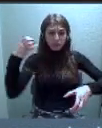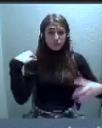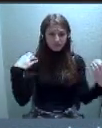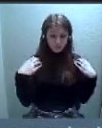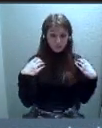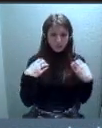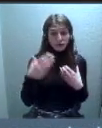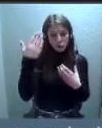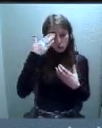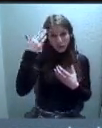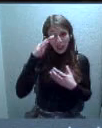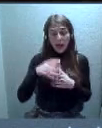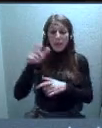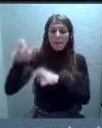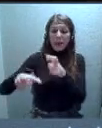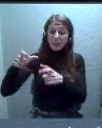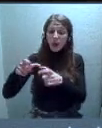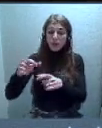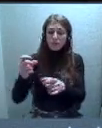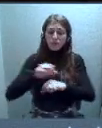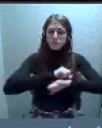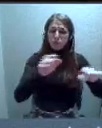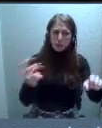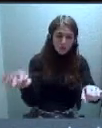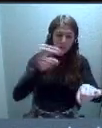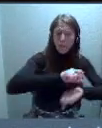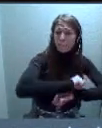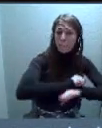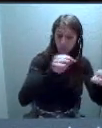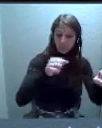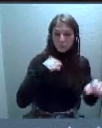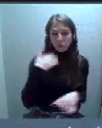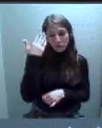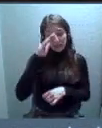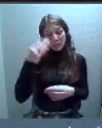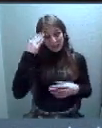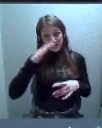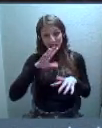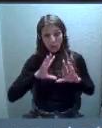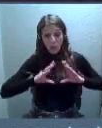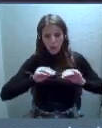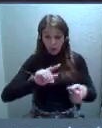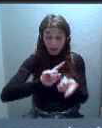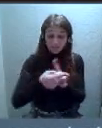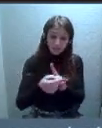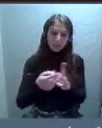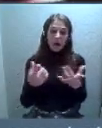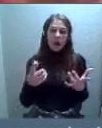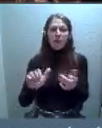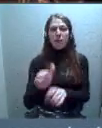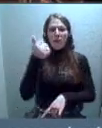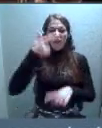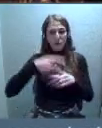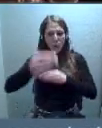les enfants qui sautent encore sur les mines antipersonnelles. Donc ça sera que du bonheur de réaliser cette aventure qui sera une première mondiale. Je pense qu'on peut accueillir